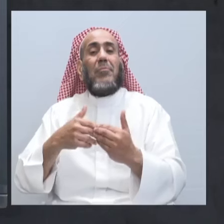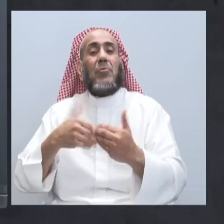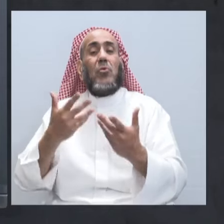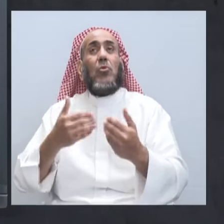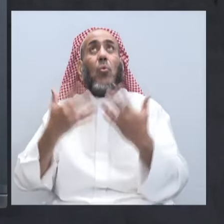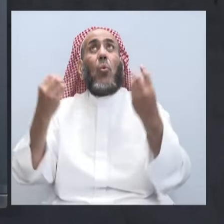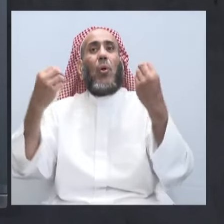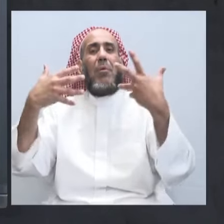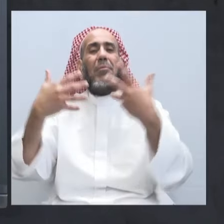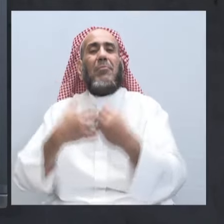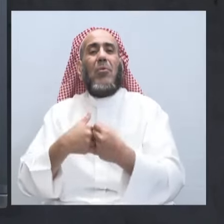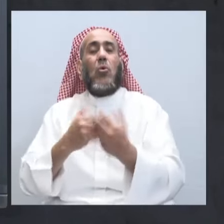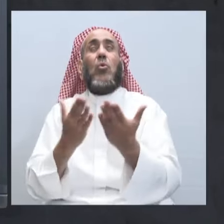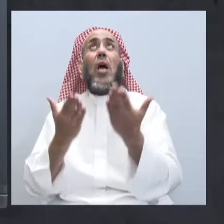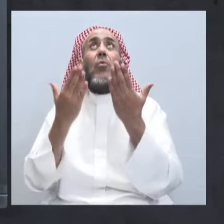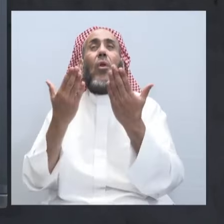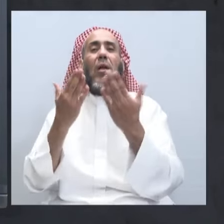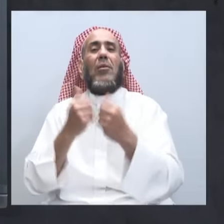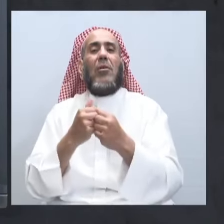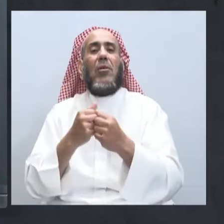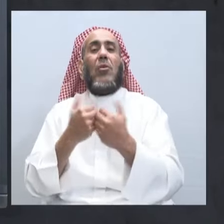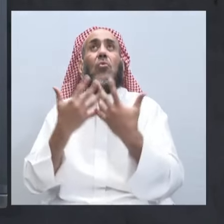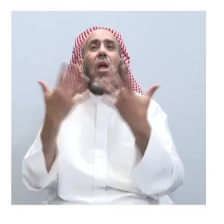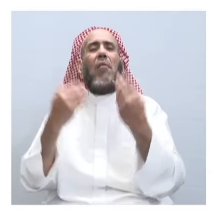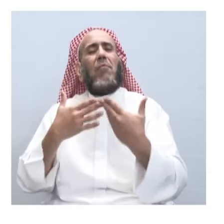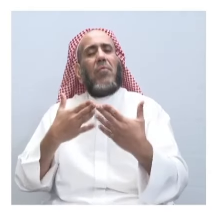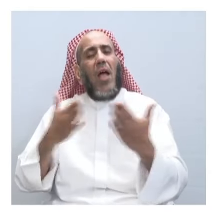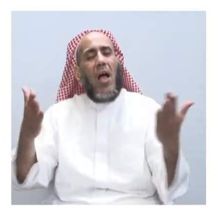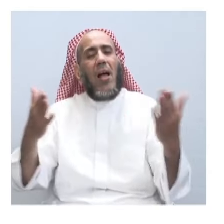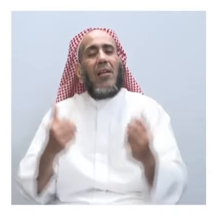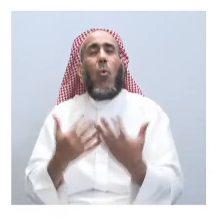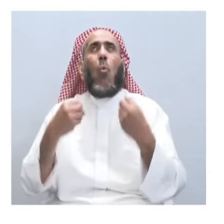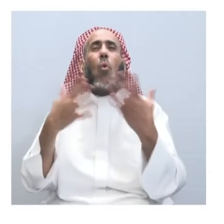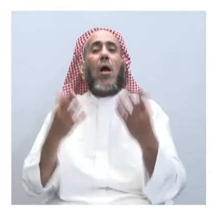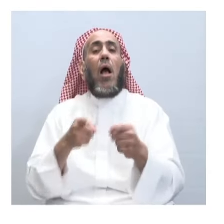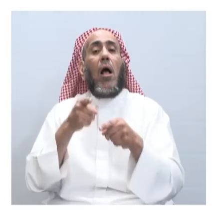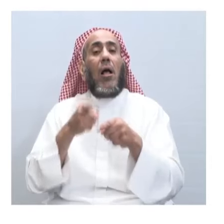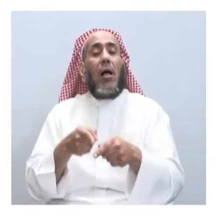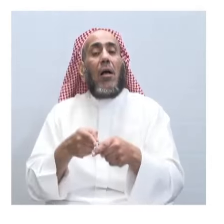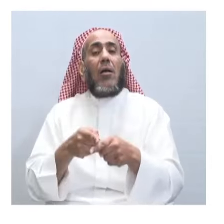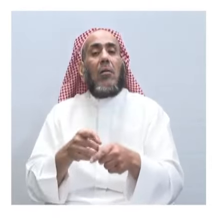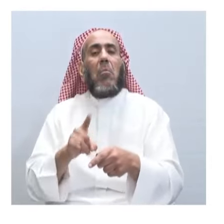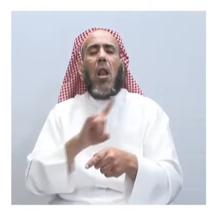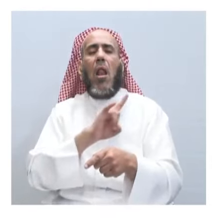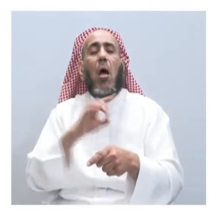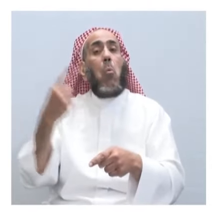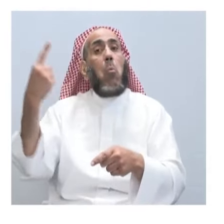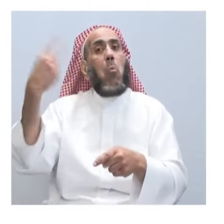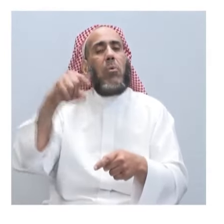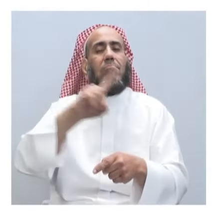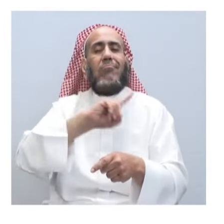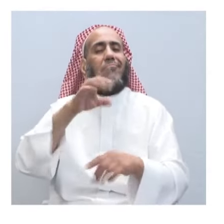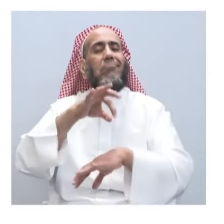تكرمنا وسادو الله عز وجل وسيفتح علي هذا امر لا يلام عليه